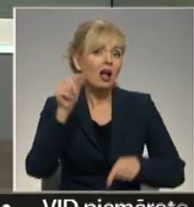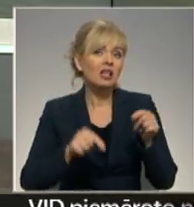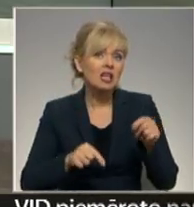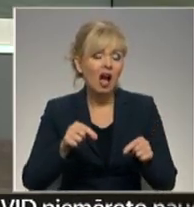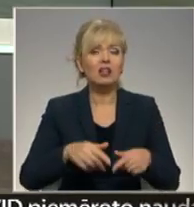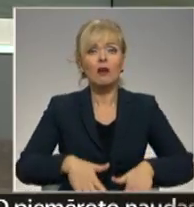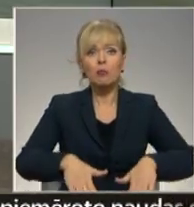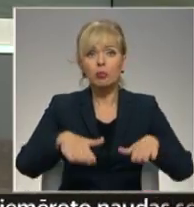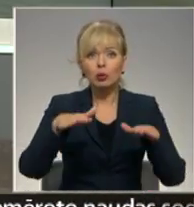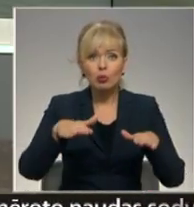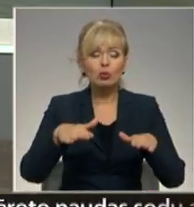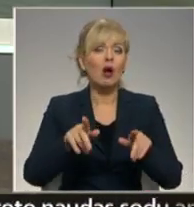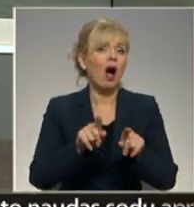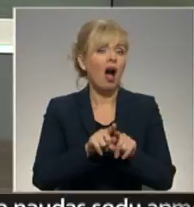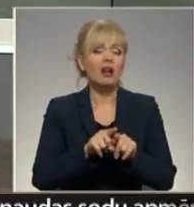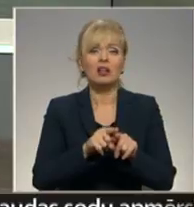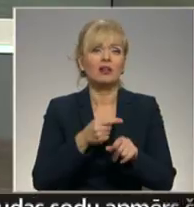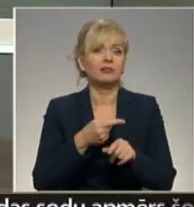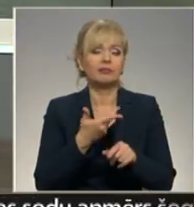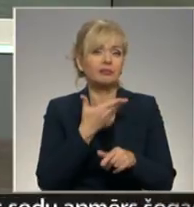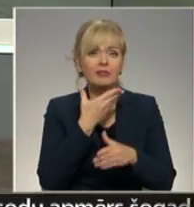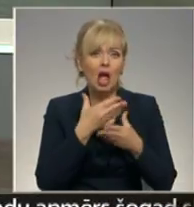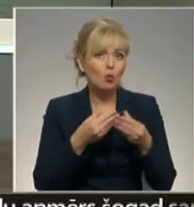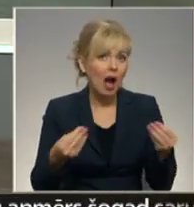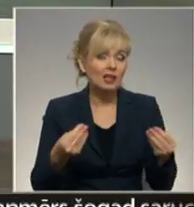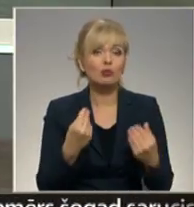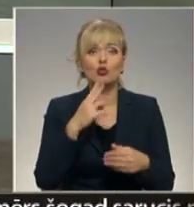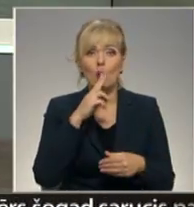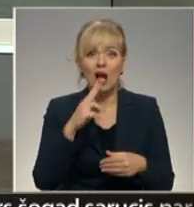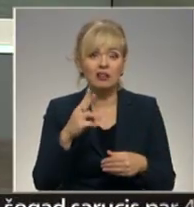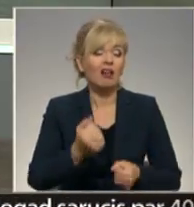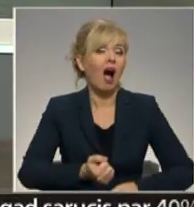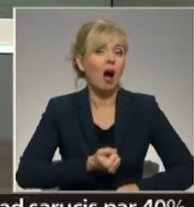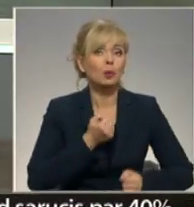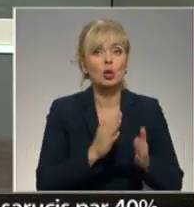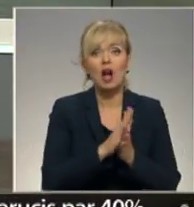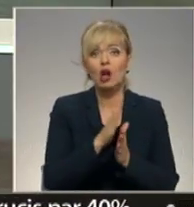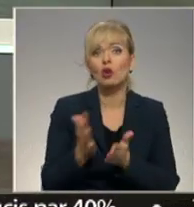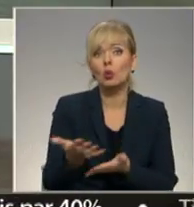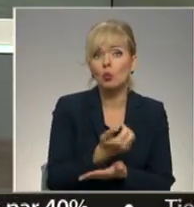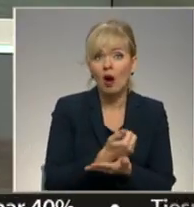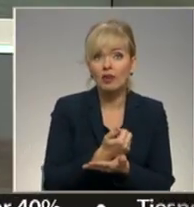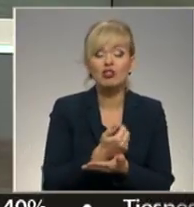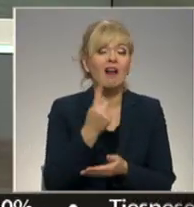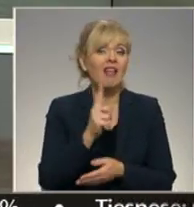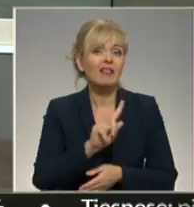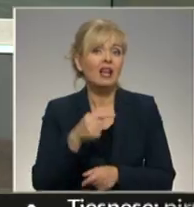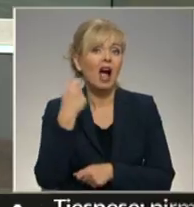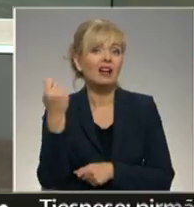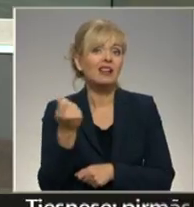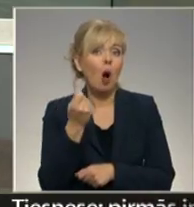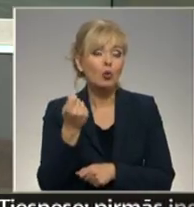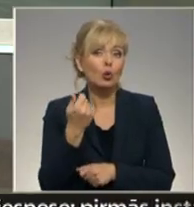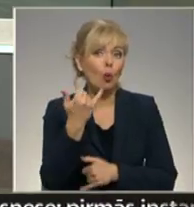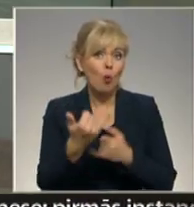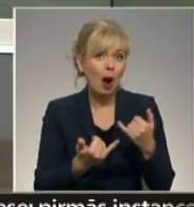Lietavas un plūdi, kas nerimst arī šonadēļ, apgrūtina ražas novākšanu ne tikai graudkopiem, bet arī dārziņu audzētājiem. Vienā no